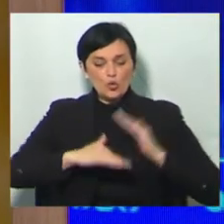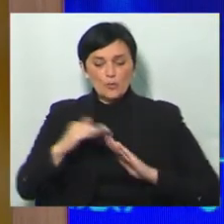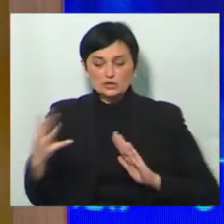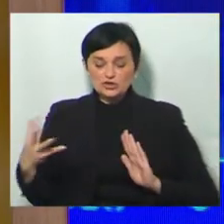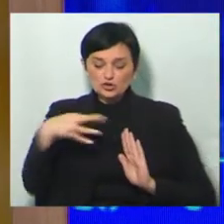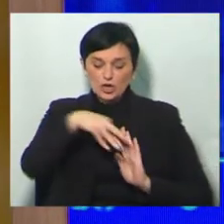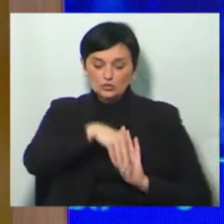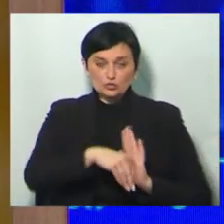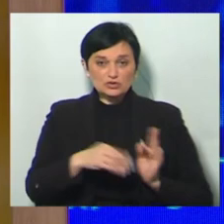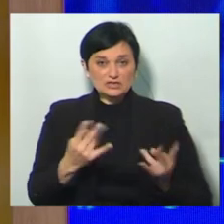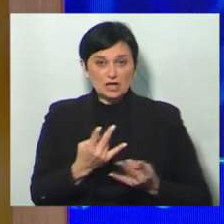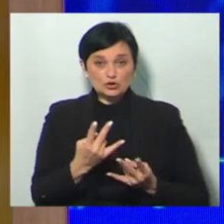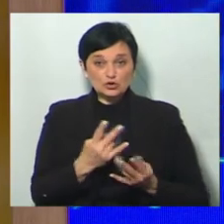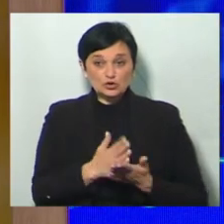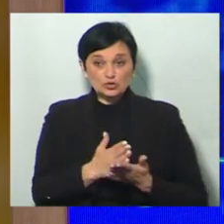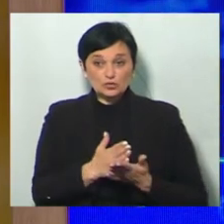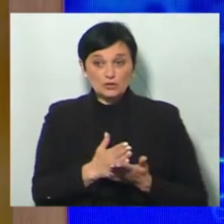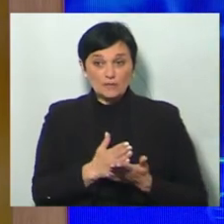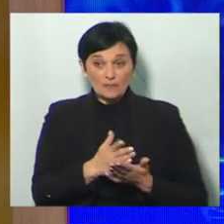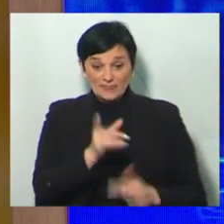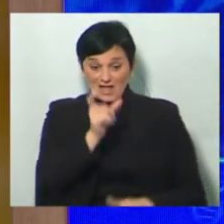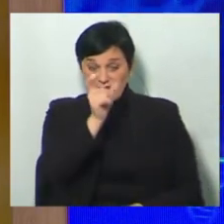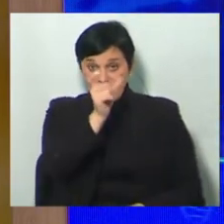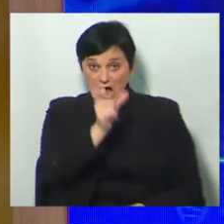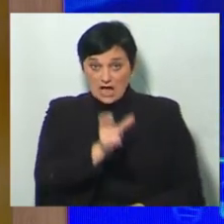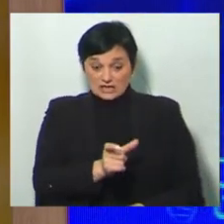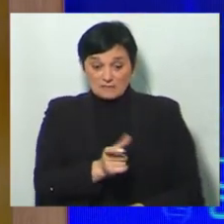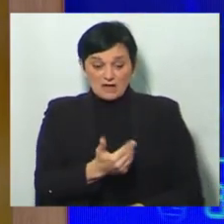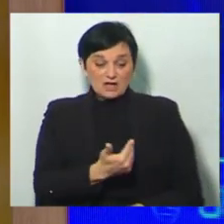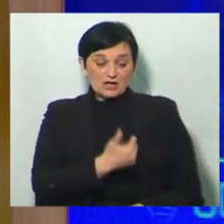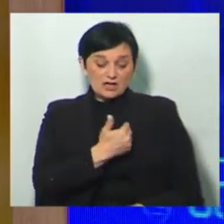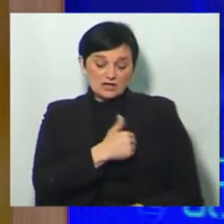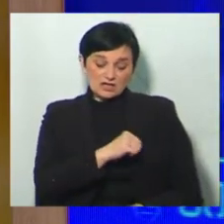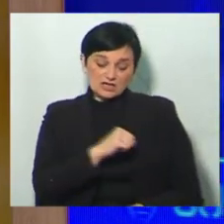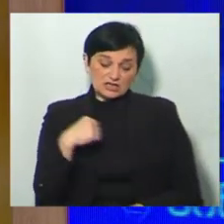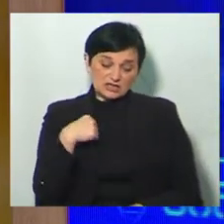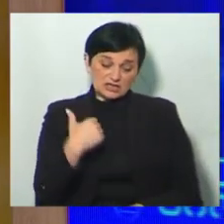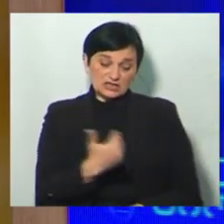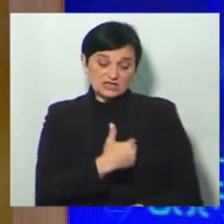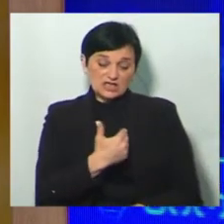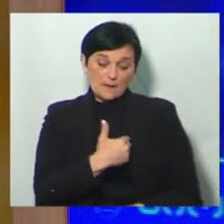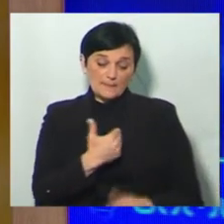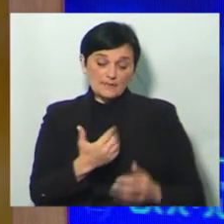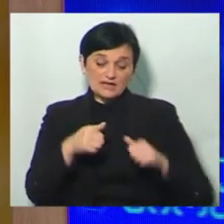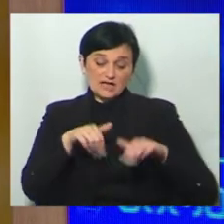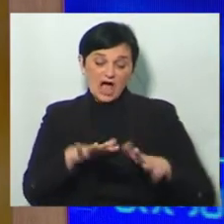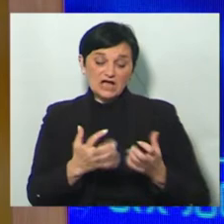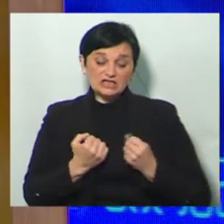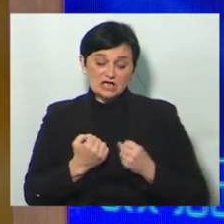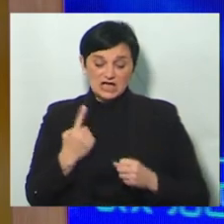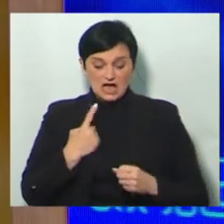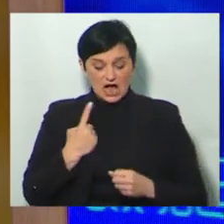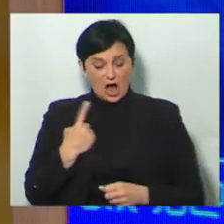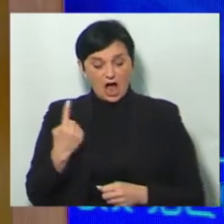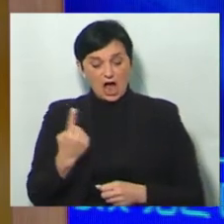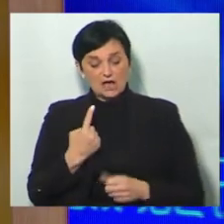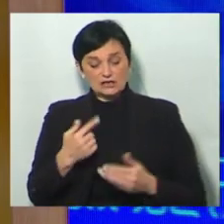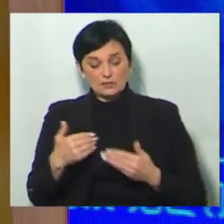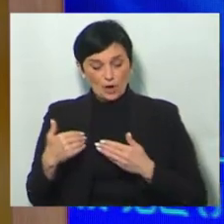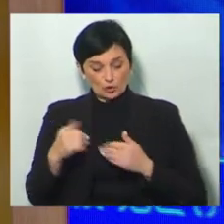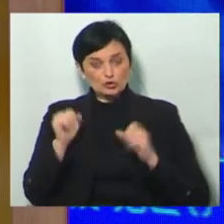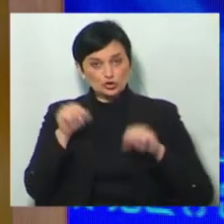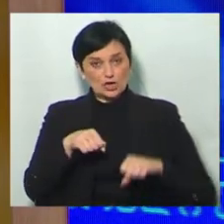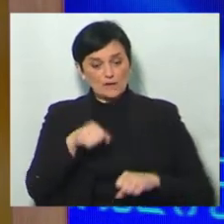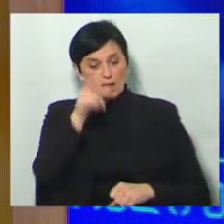chartulă bazajiro. Da, ადამიანის nebit მიღებული გადაწყვეტილება განმარტოებასთან დაკავშირებით შეიძლება თუ არა